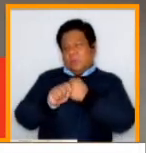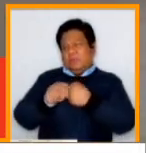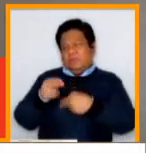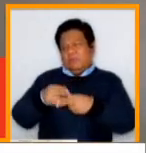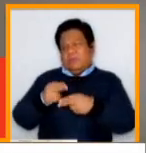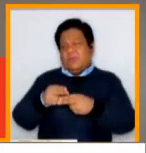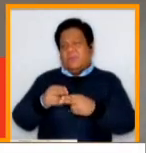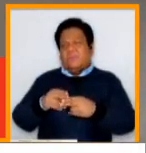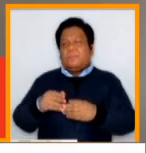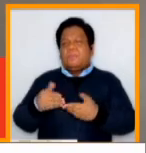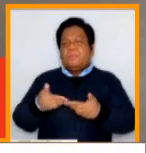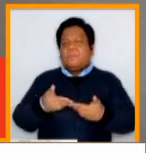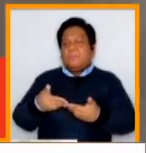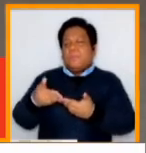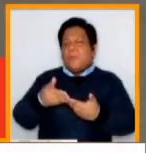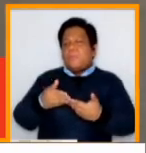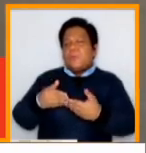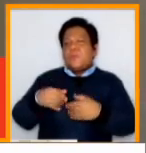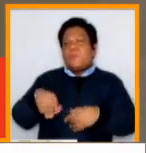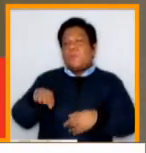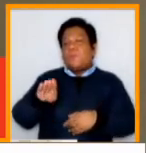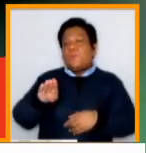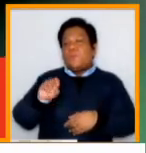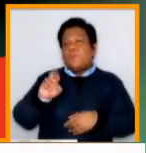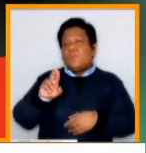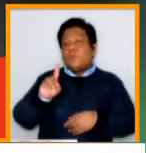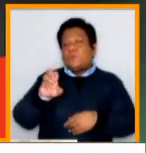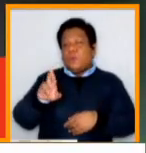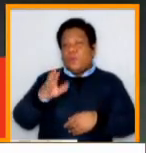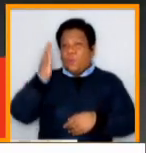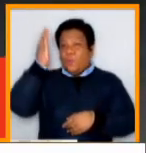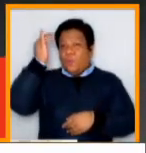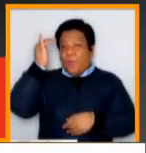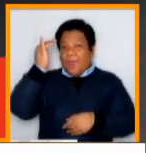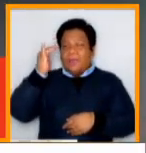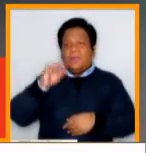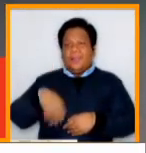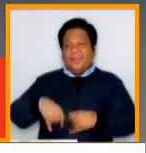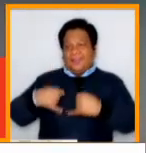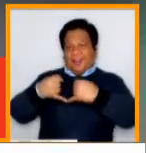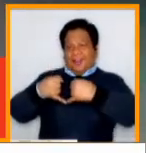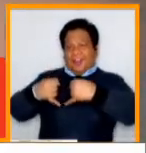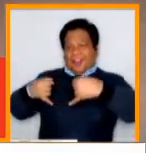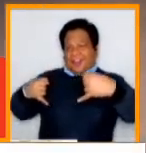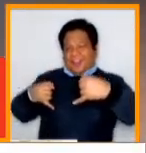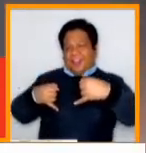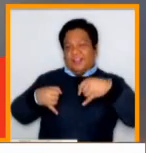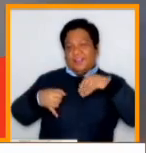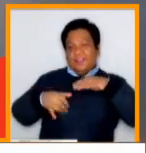sanggol na ipinanganak po kasi sa border ng bayan ng Palumpon at Isabel.